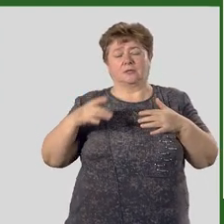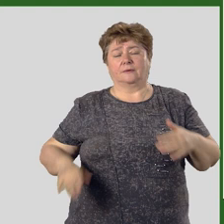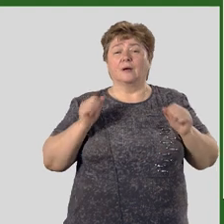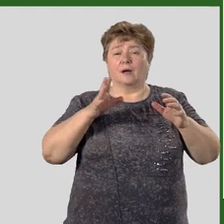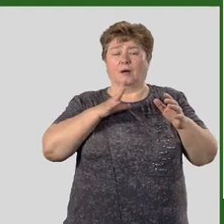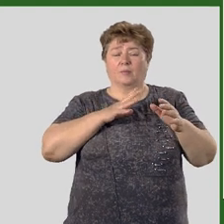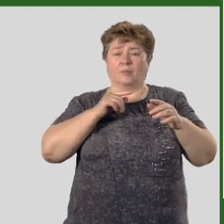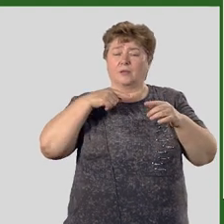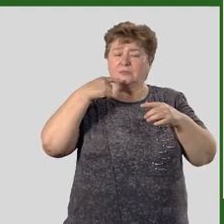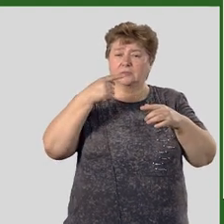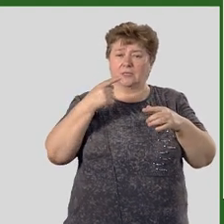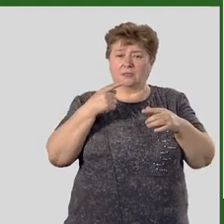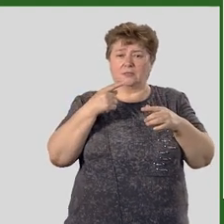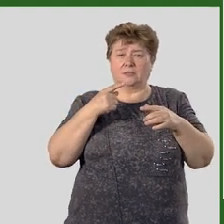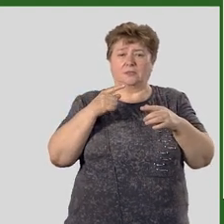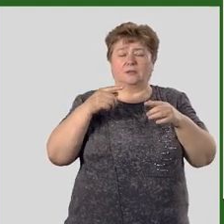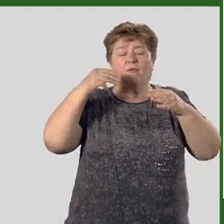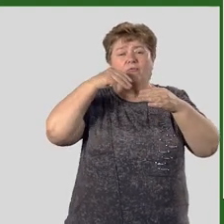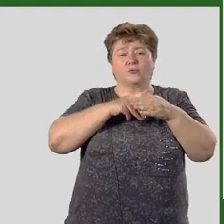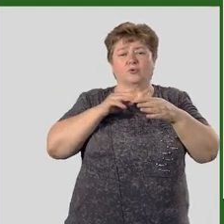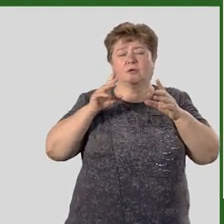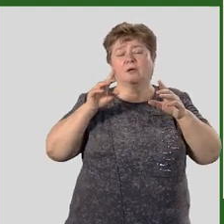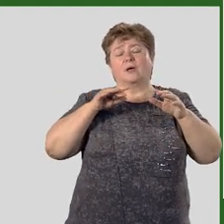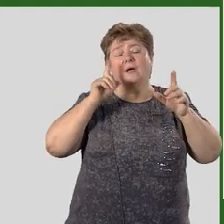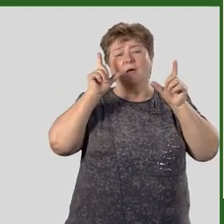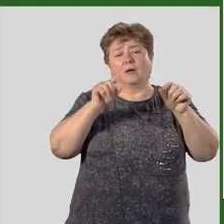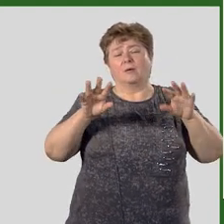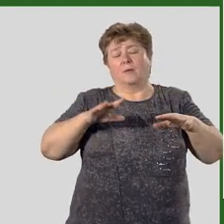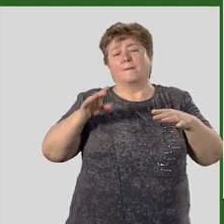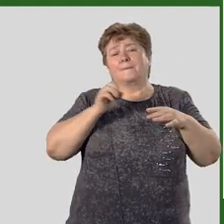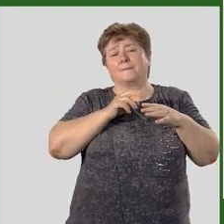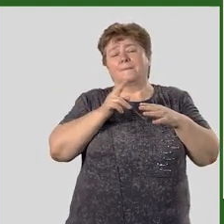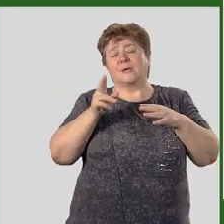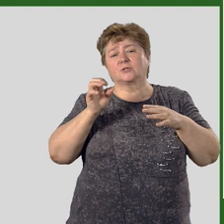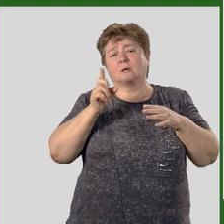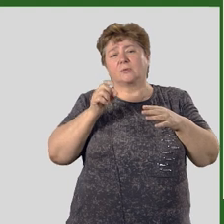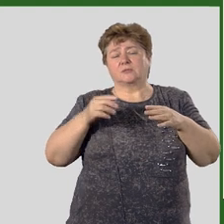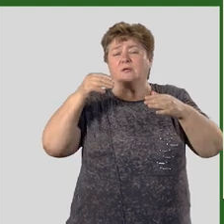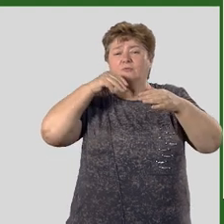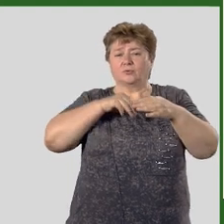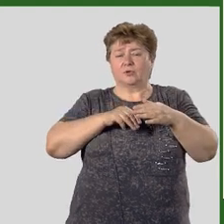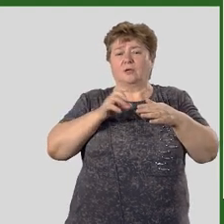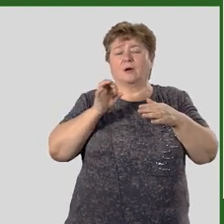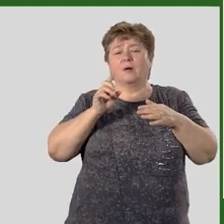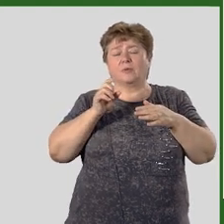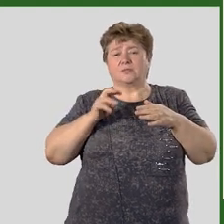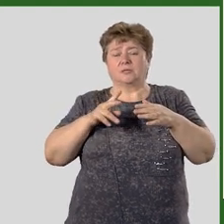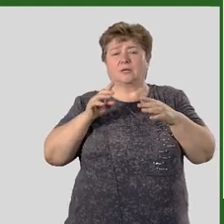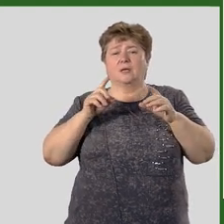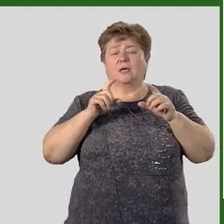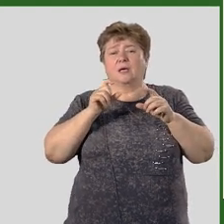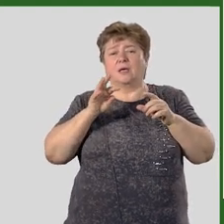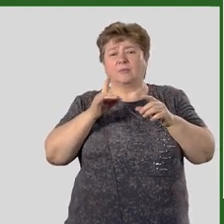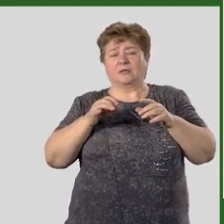Как уже было отмечено, к внутренней миграции относят межобластную, внутриобластную и миграцию